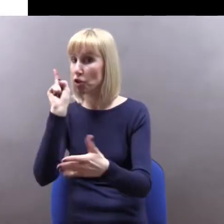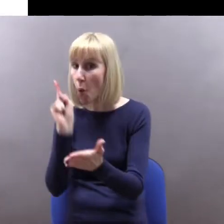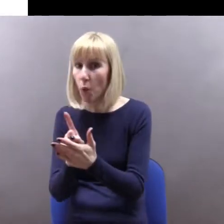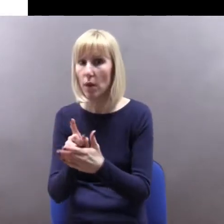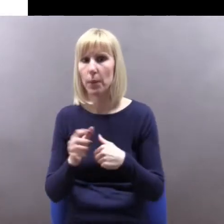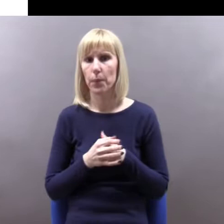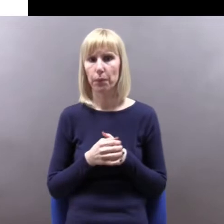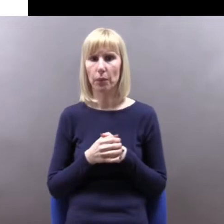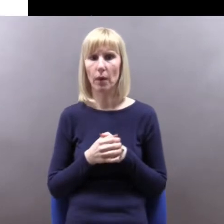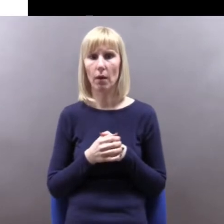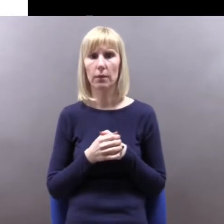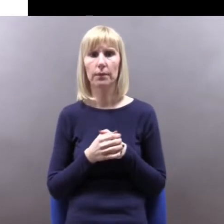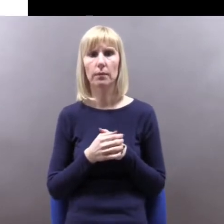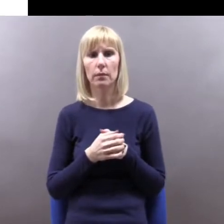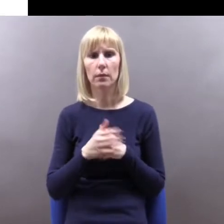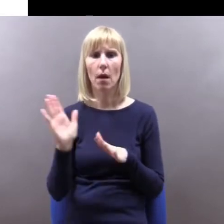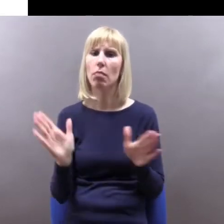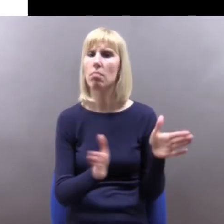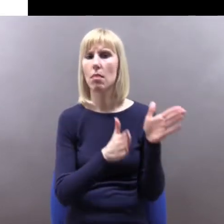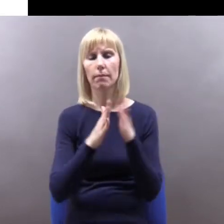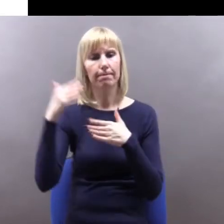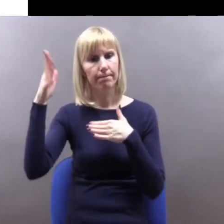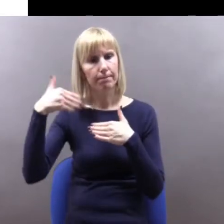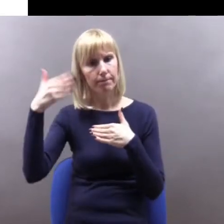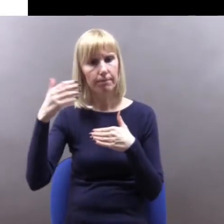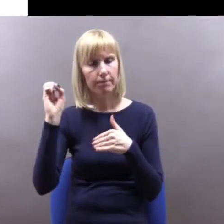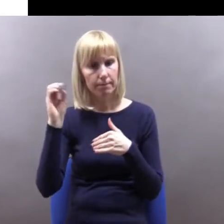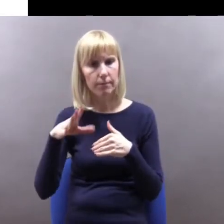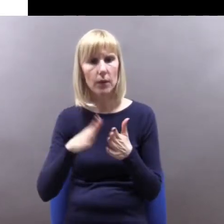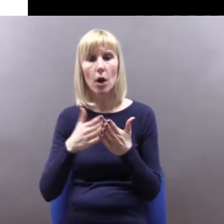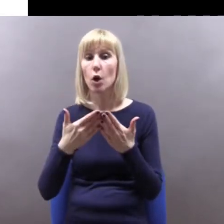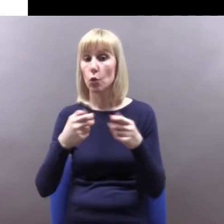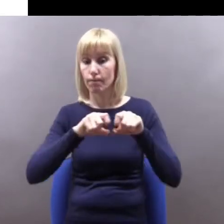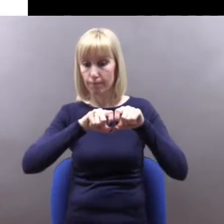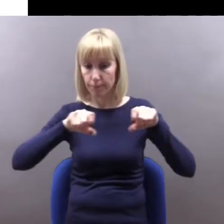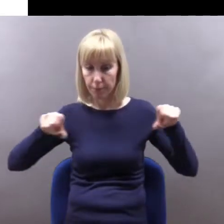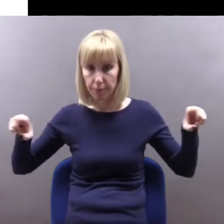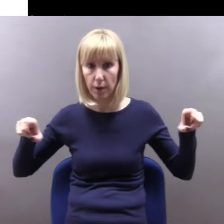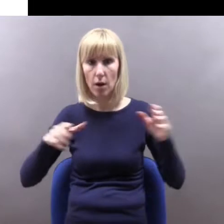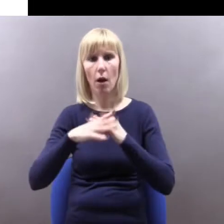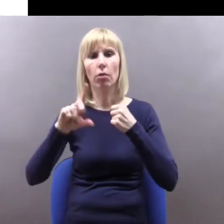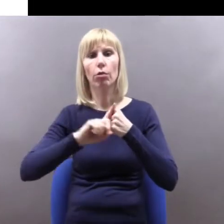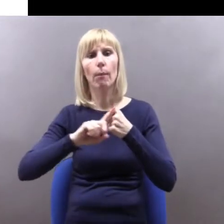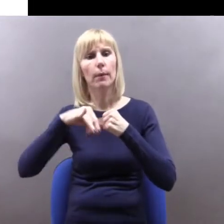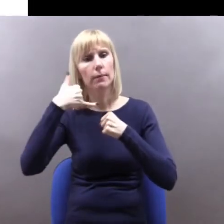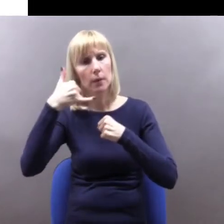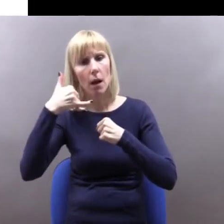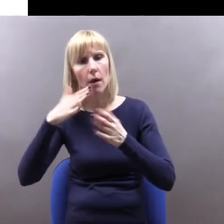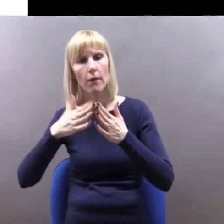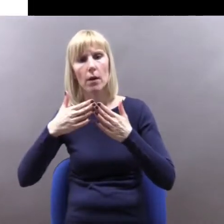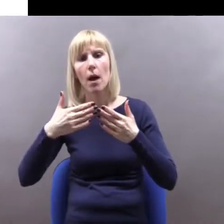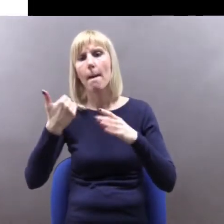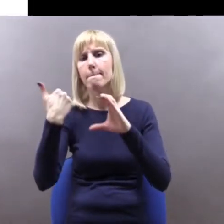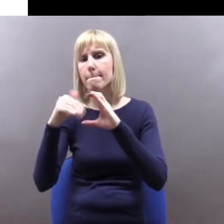i adres mailowy. Gdyby ktoś chciał z Państwa ze mną się skontaktować, o coś dopytać, to zapraszam